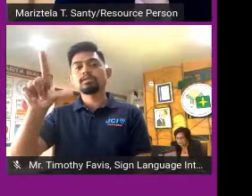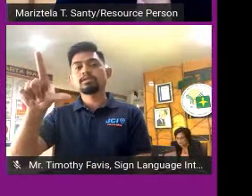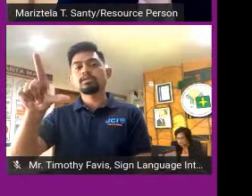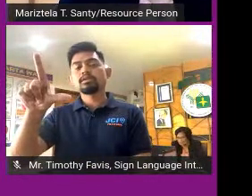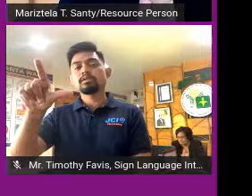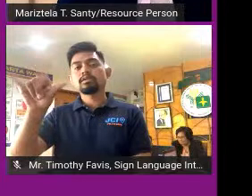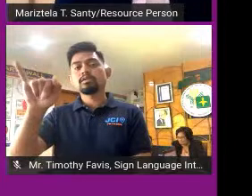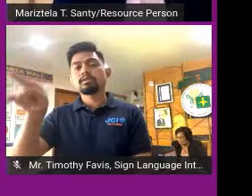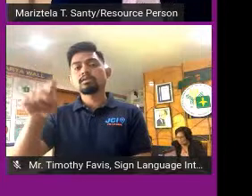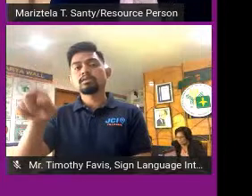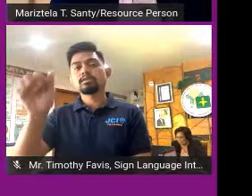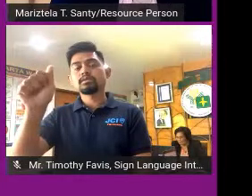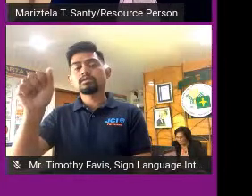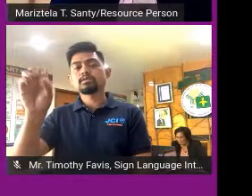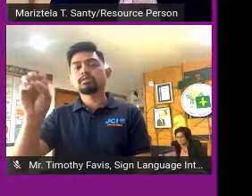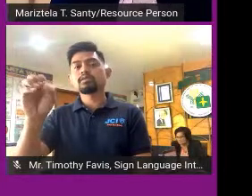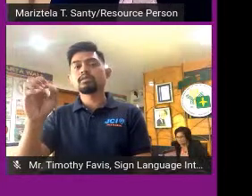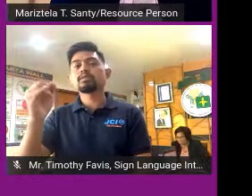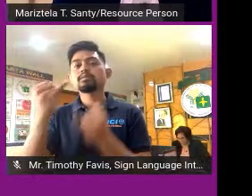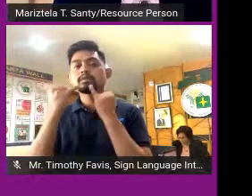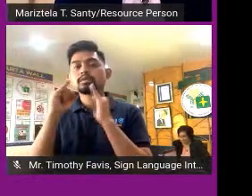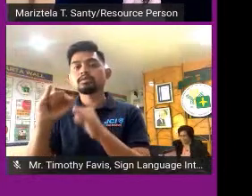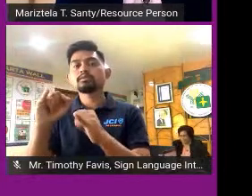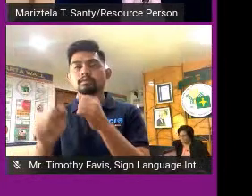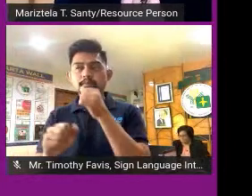the issues. Next na po.